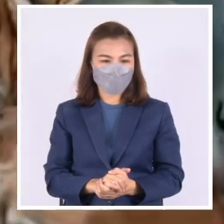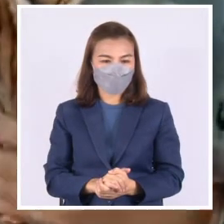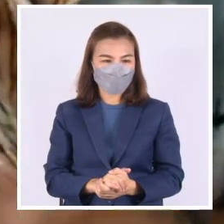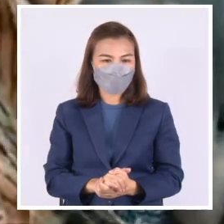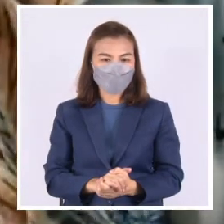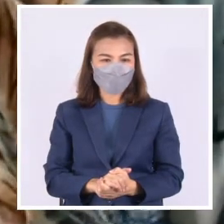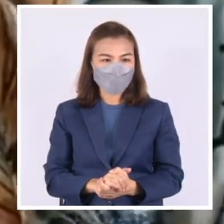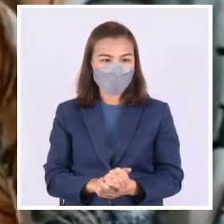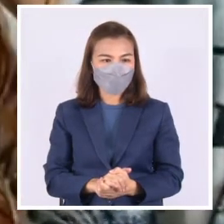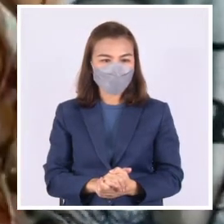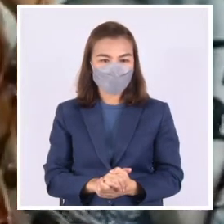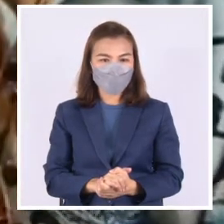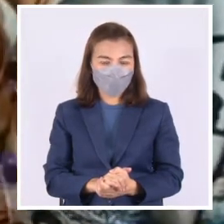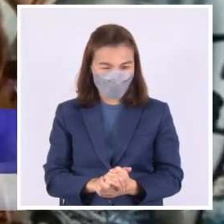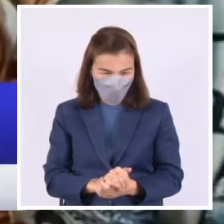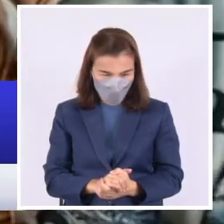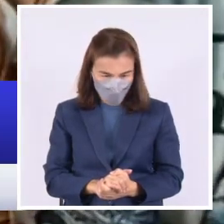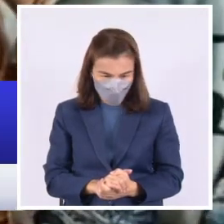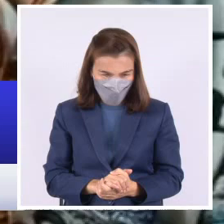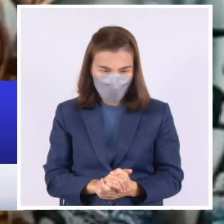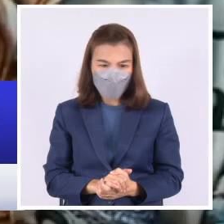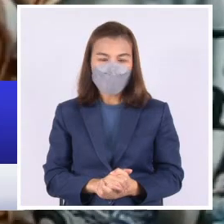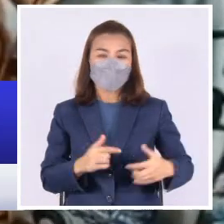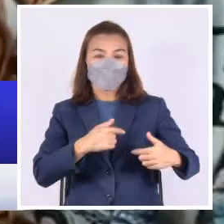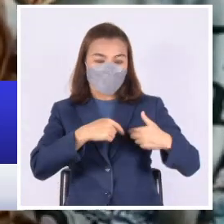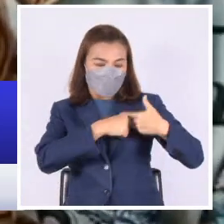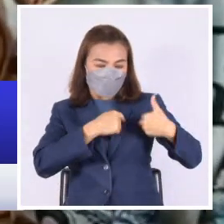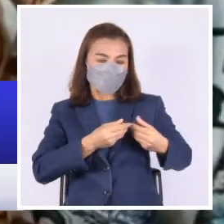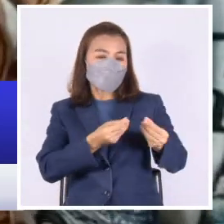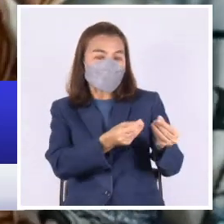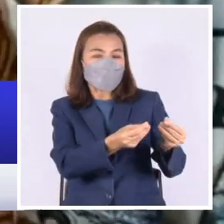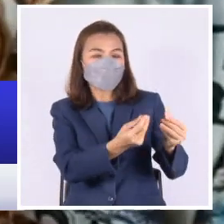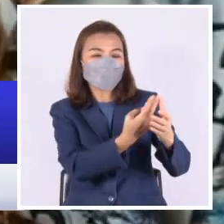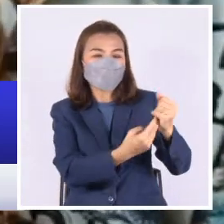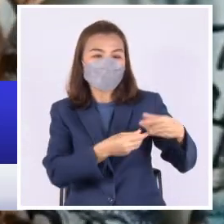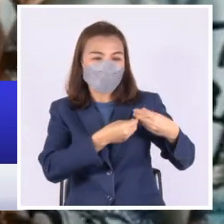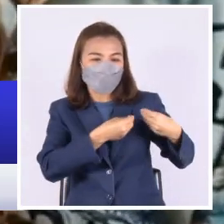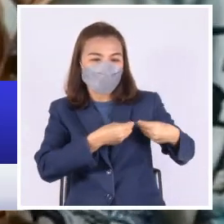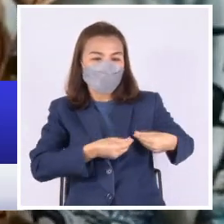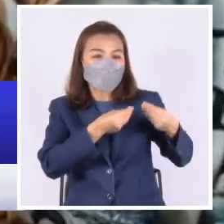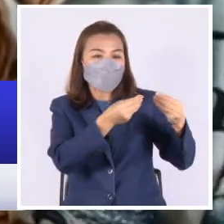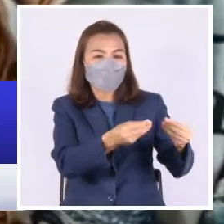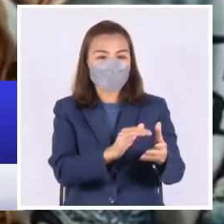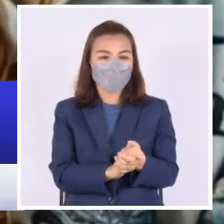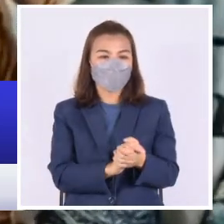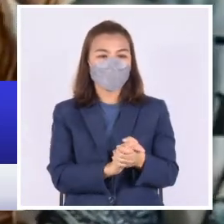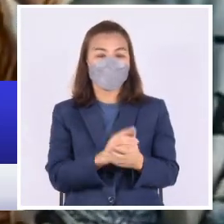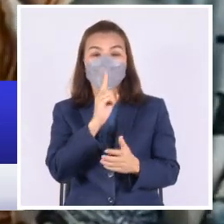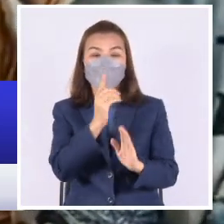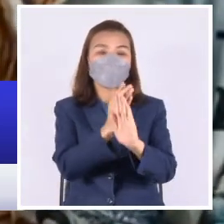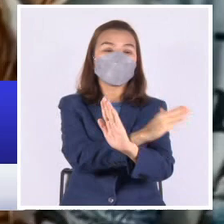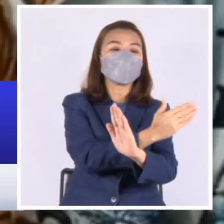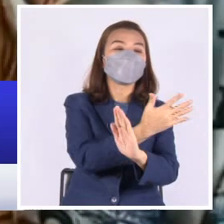ต้องการจะไปแทนครับก็คืออยากให้กำลังใจเขาครับไม่ได้เป็นการบอกก่อน แล้วน้อง